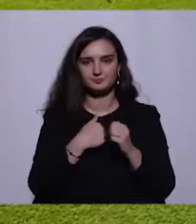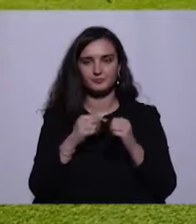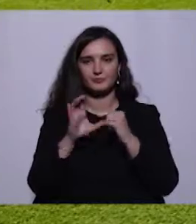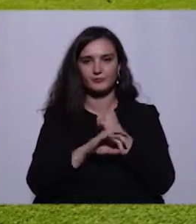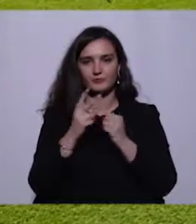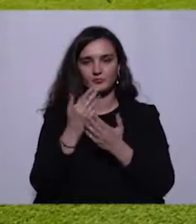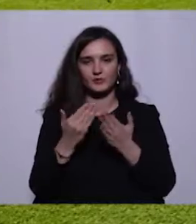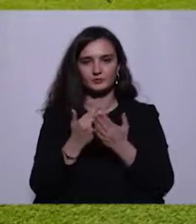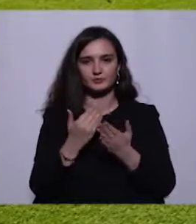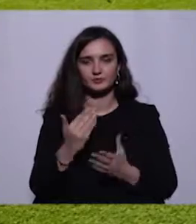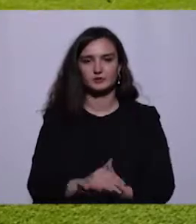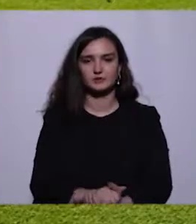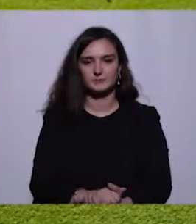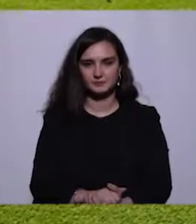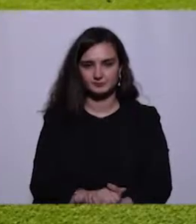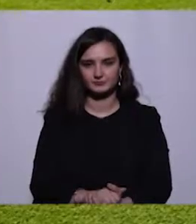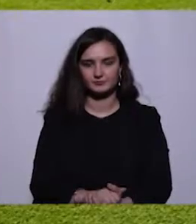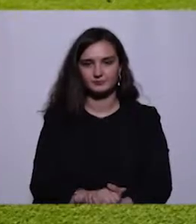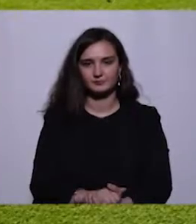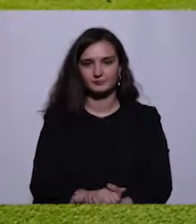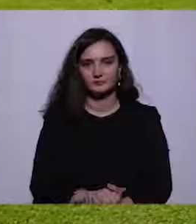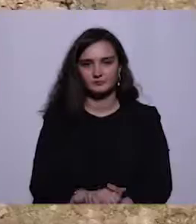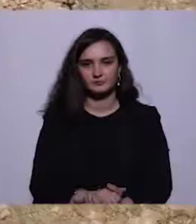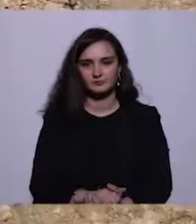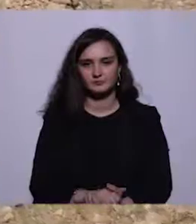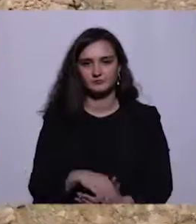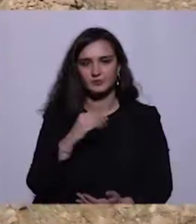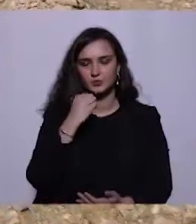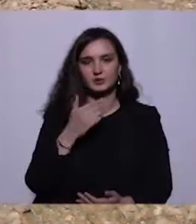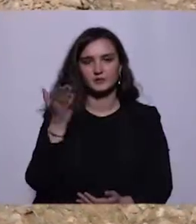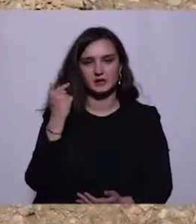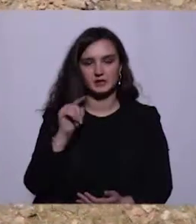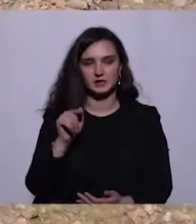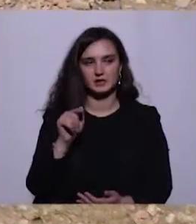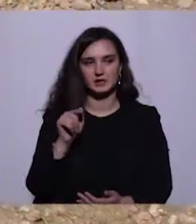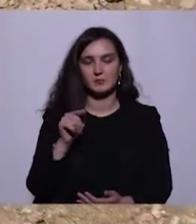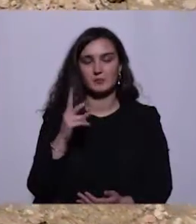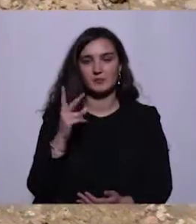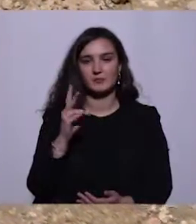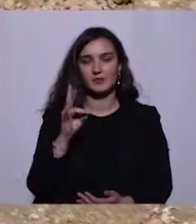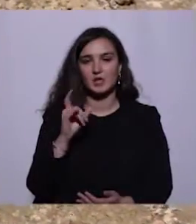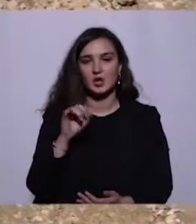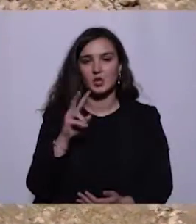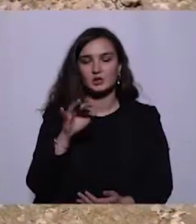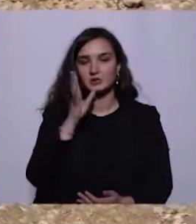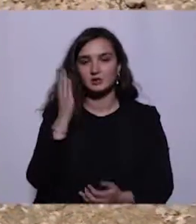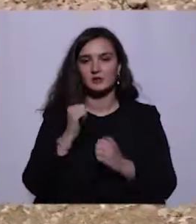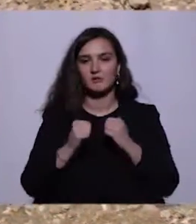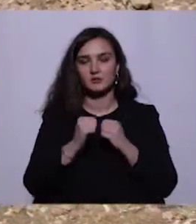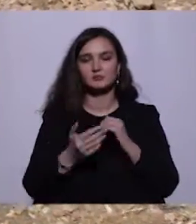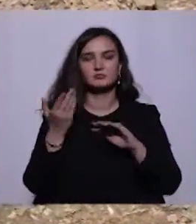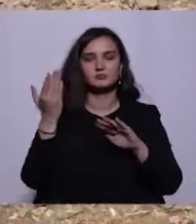რომ არ გაჩვენოთ აი ეს უძველესი, რომელიც ნეოლითის კიდევ